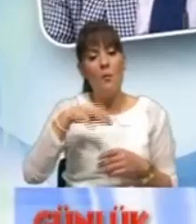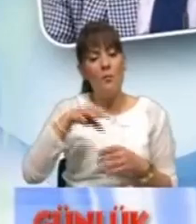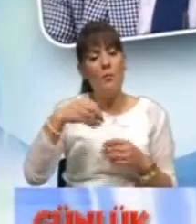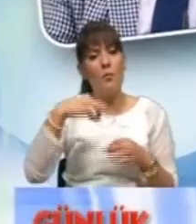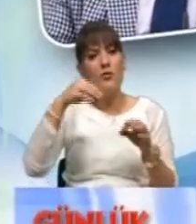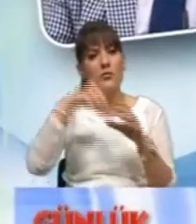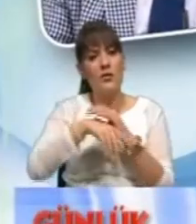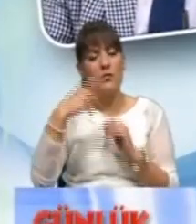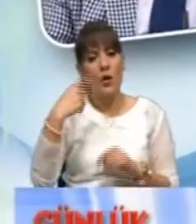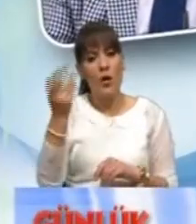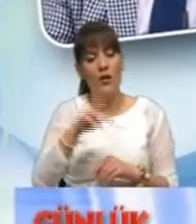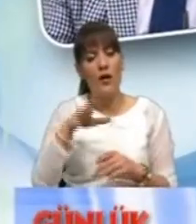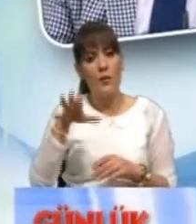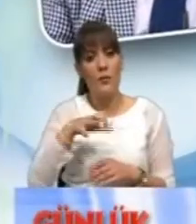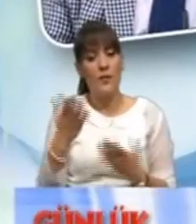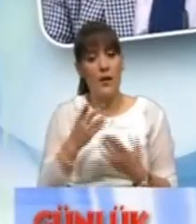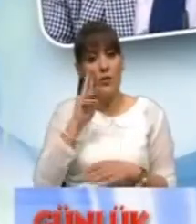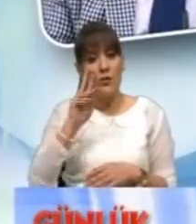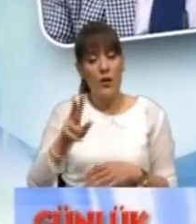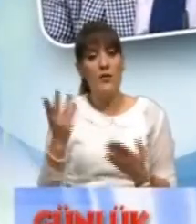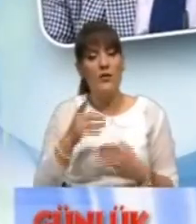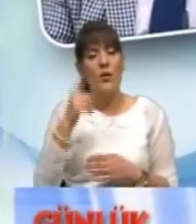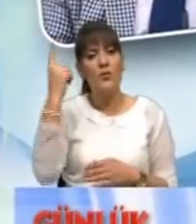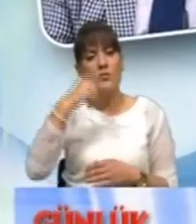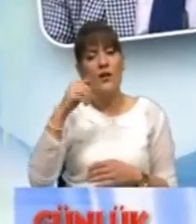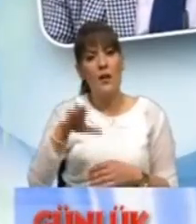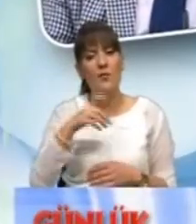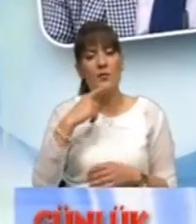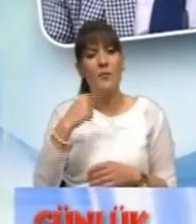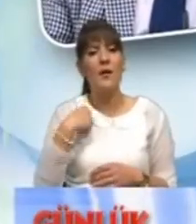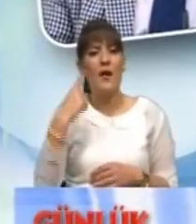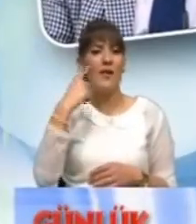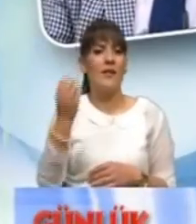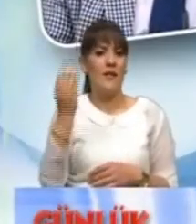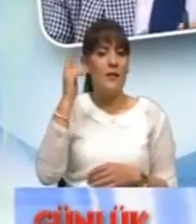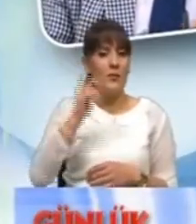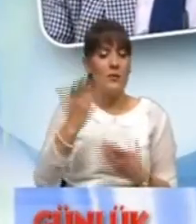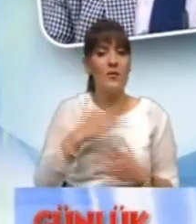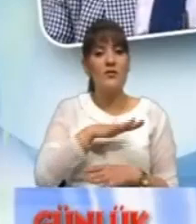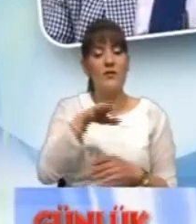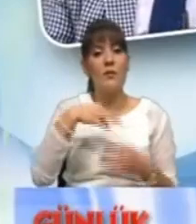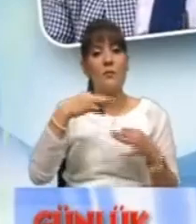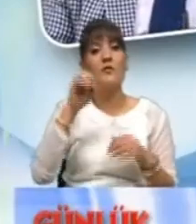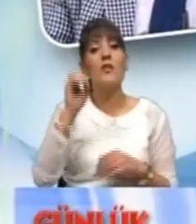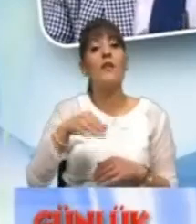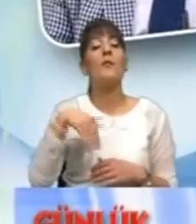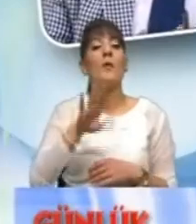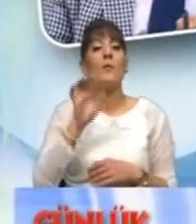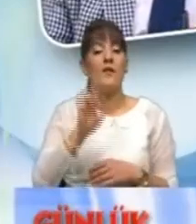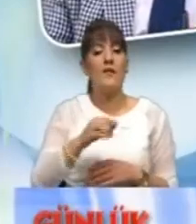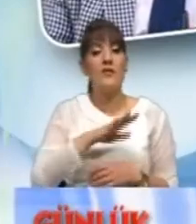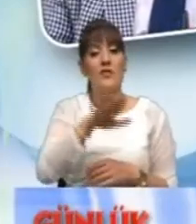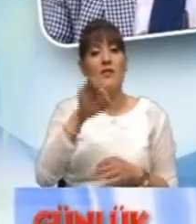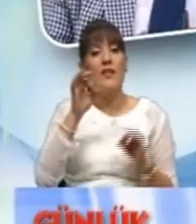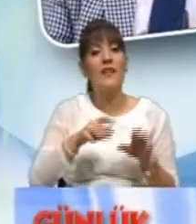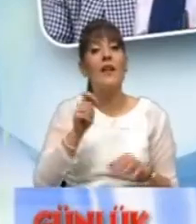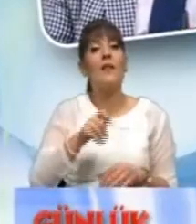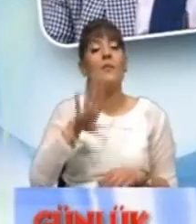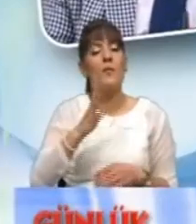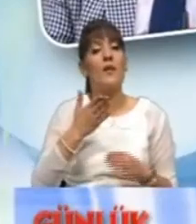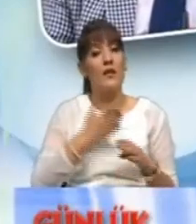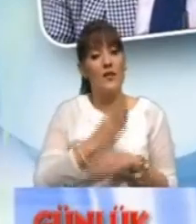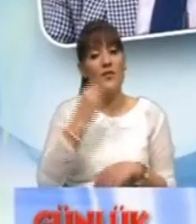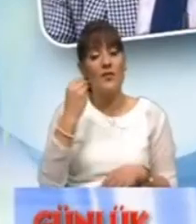ölen kaplumbağalar dahi görüyoruz. Onun için aslında kaplumbağalar deyip geçiyoruz ama işte çevreye poşet atmamalıyız. Çevreyi